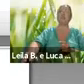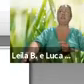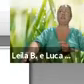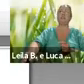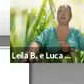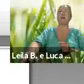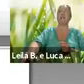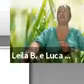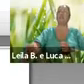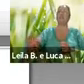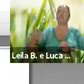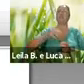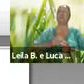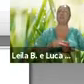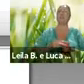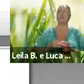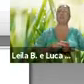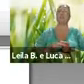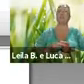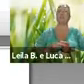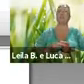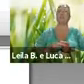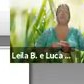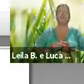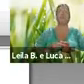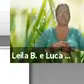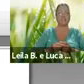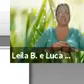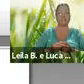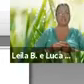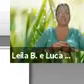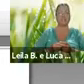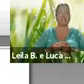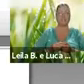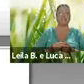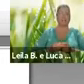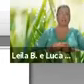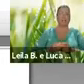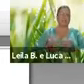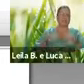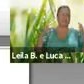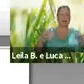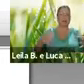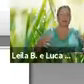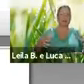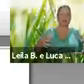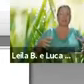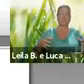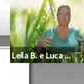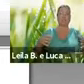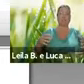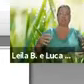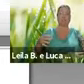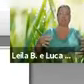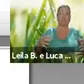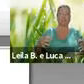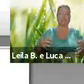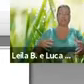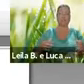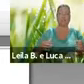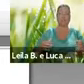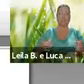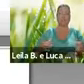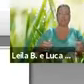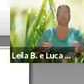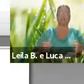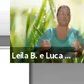fratello Clementino ha agito sull'organizzazione psichica di Silva, vuol dire, ha utilizzato la sua